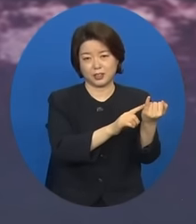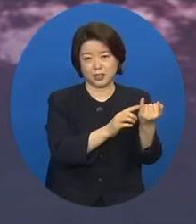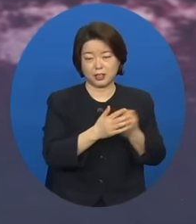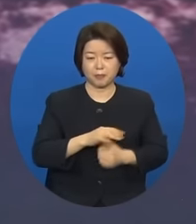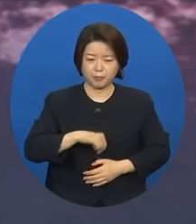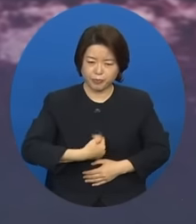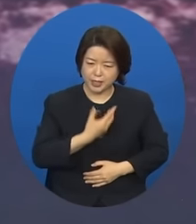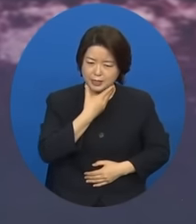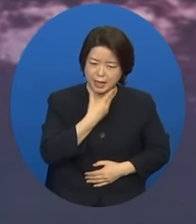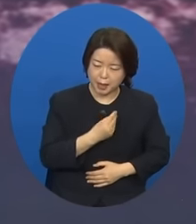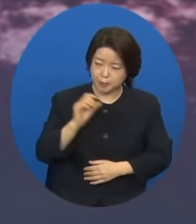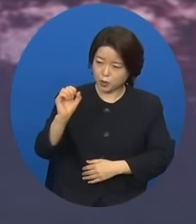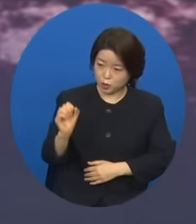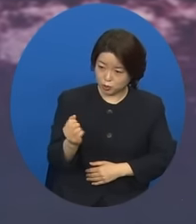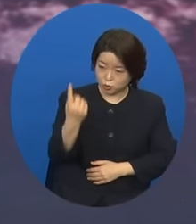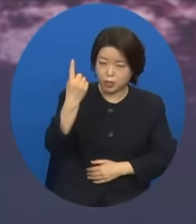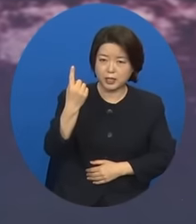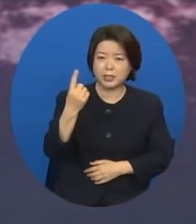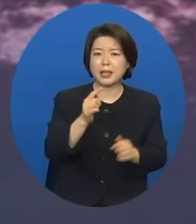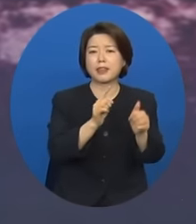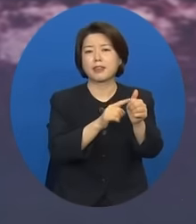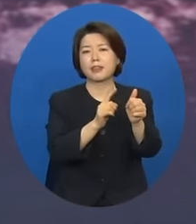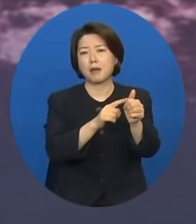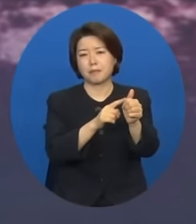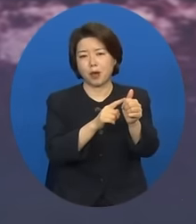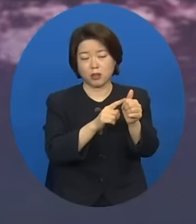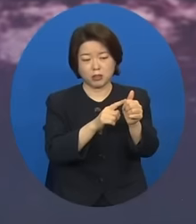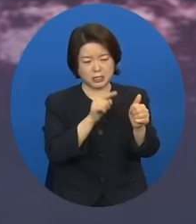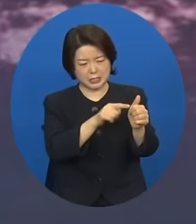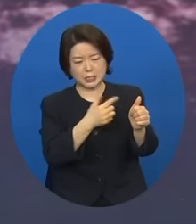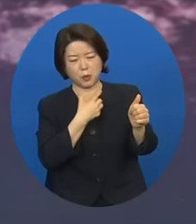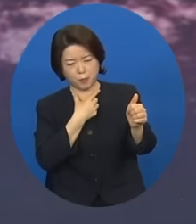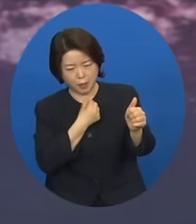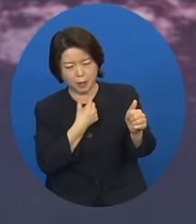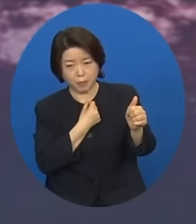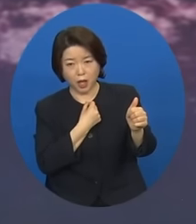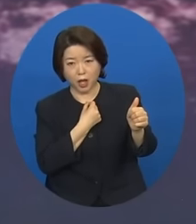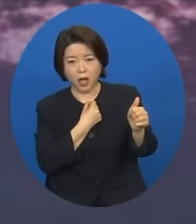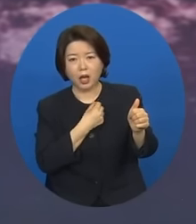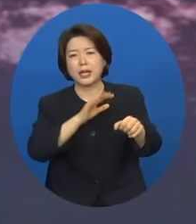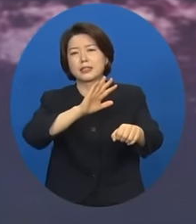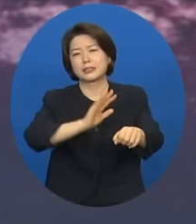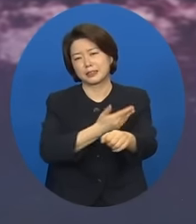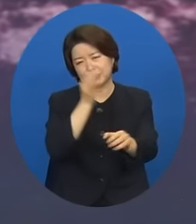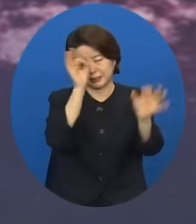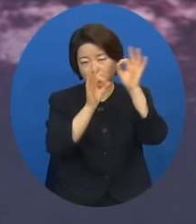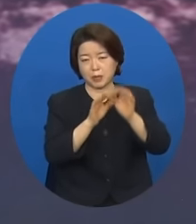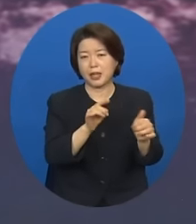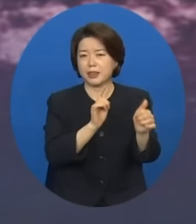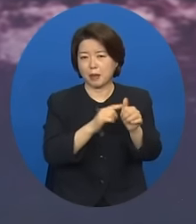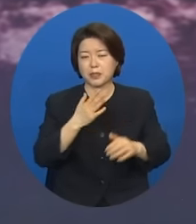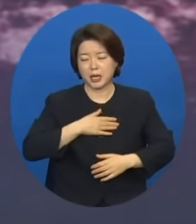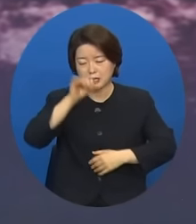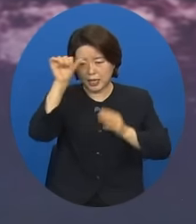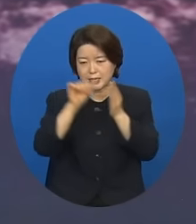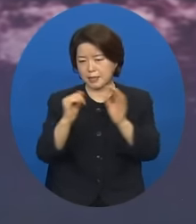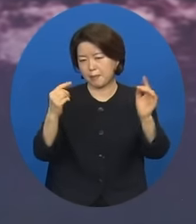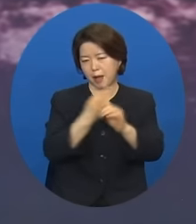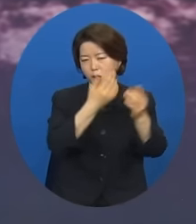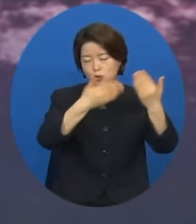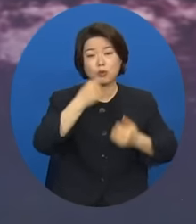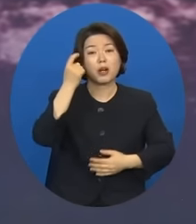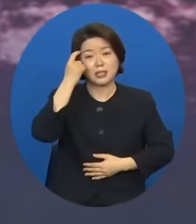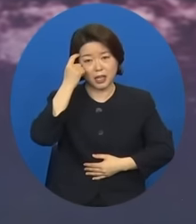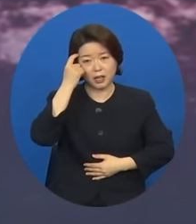자신의 행복의 근원을 남편에서 잘못 찾고 있는 거예요 남편이 내 인생을 바꿔 줄 것이라고 생각했던 거예요